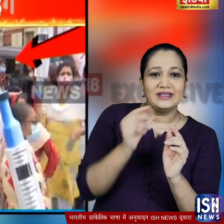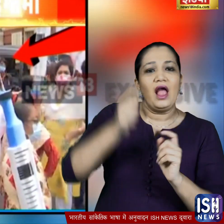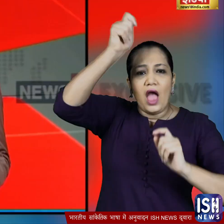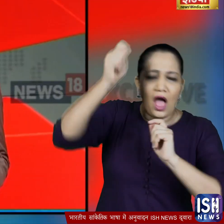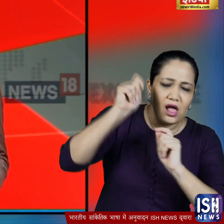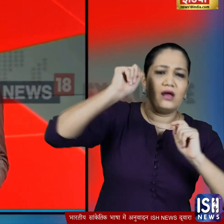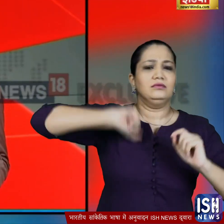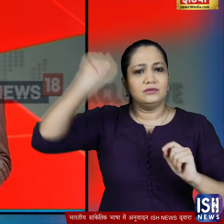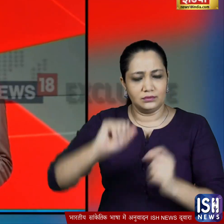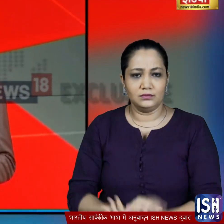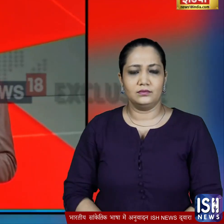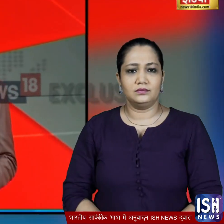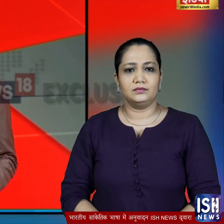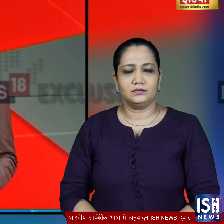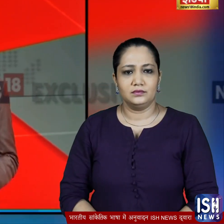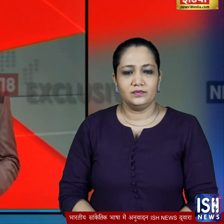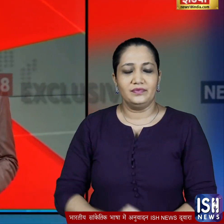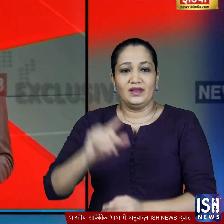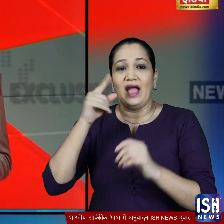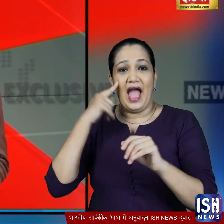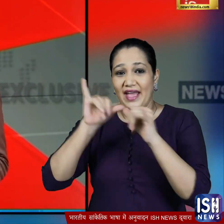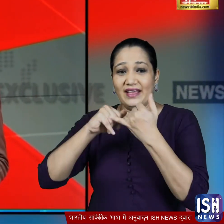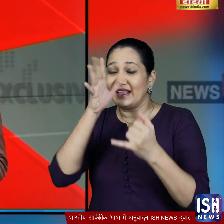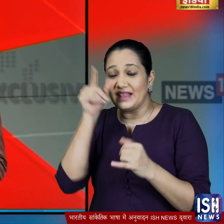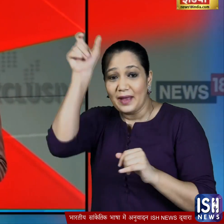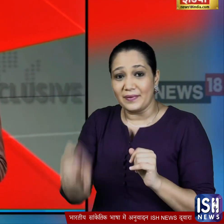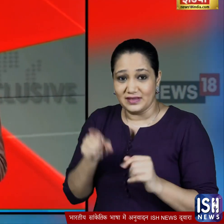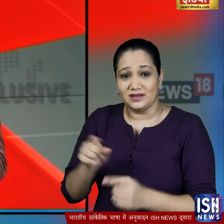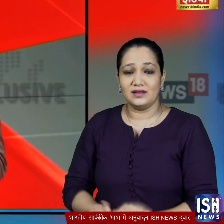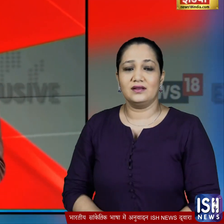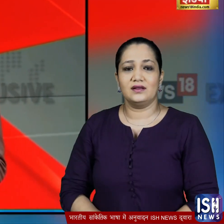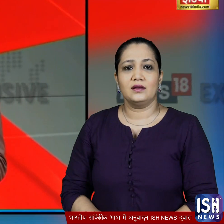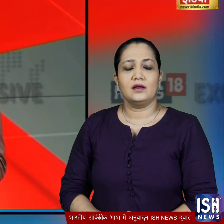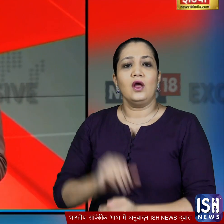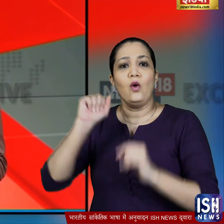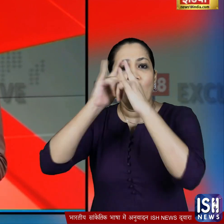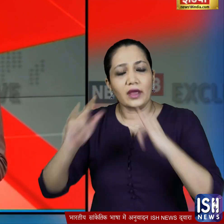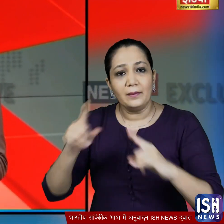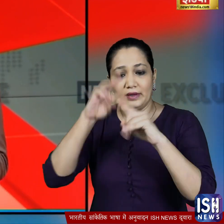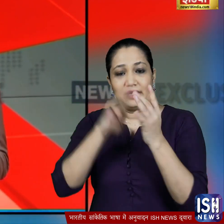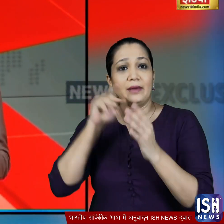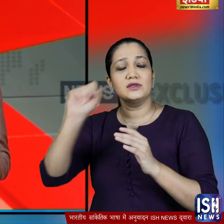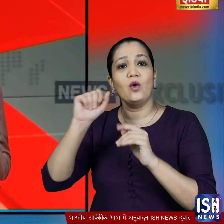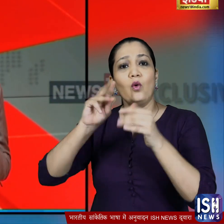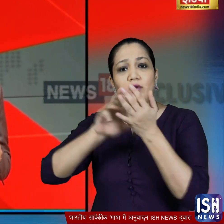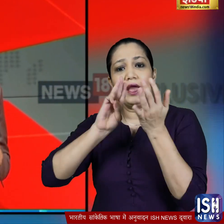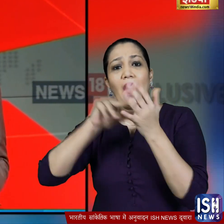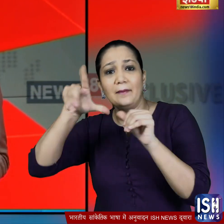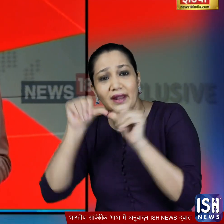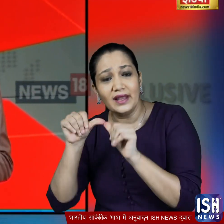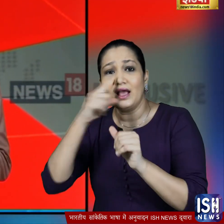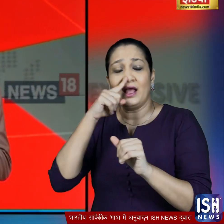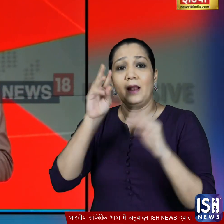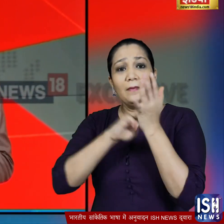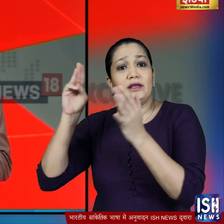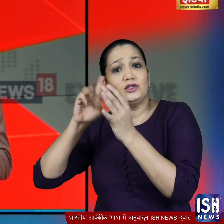जताया। सौभाग्य की बात है कि जिस फर्जी IAS अफसर को गिरफ्तार किया गया था उसके कैंप में TMC की सांसद मिमी चक्रवर्ती ने भी वैक्सीन